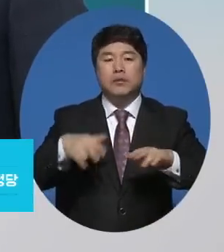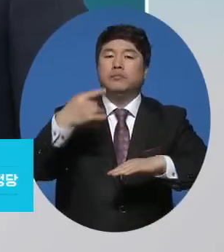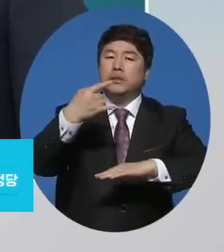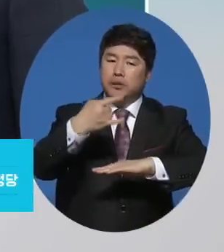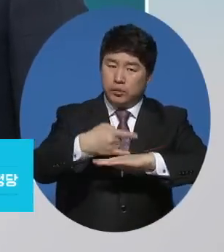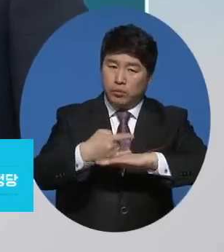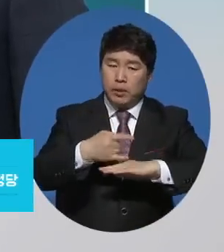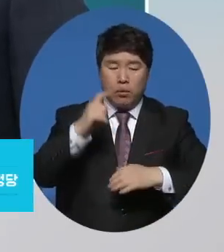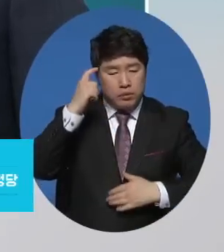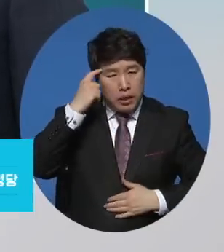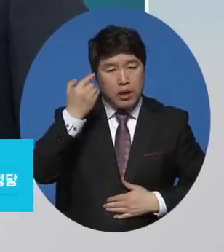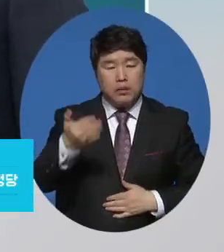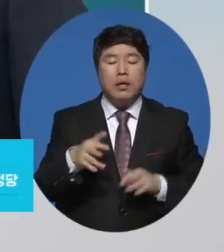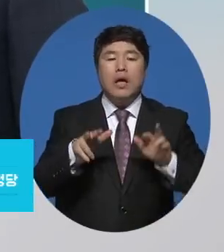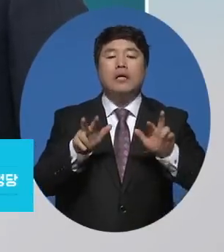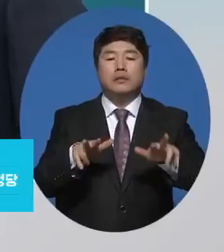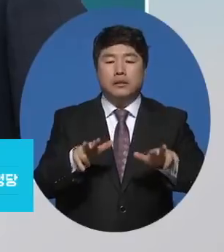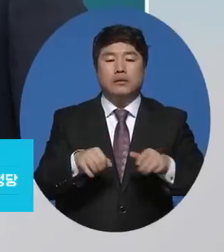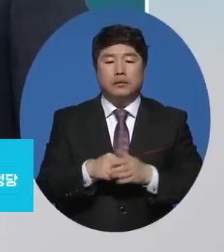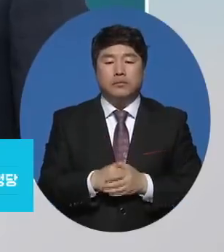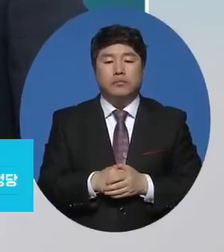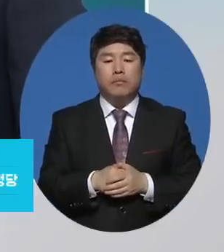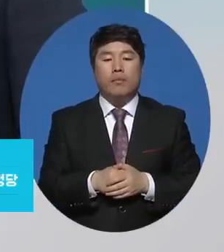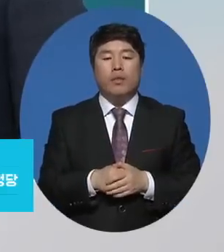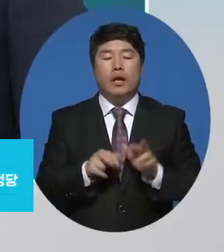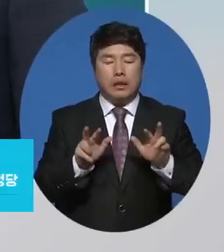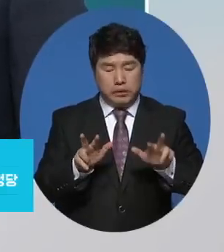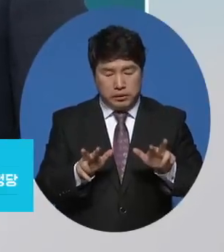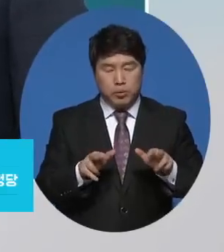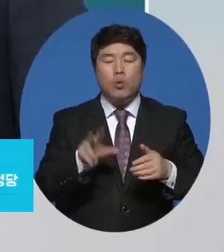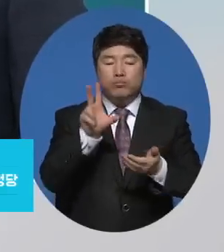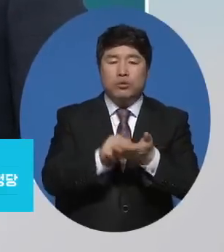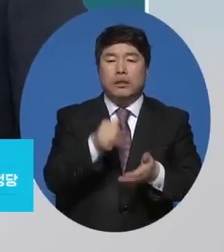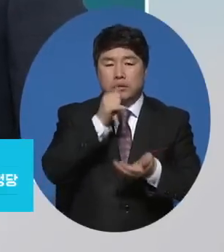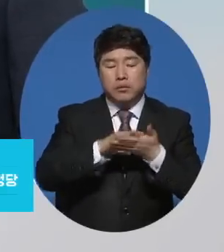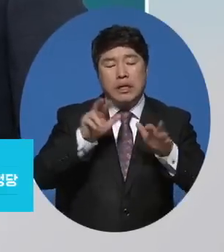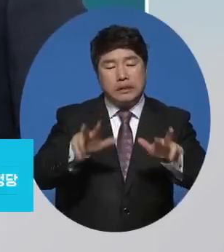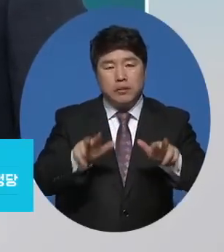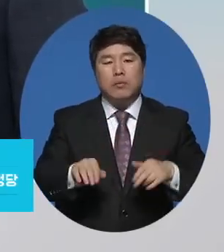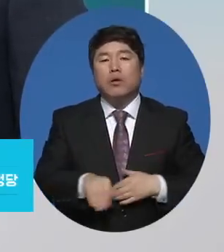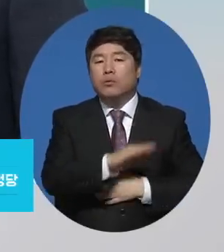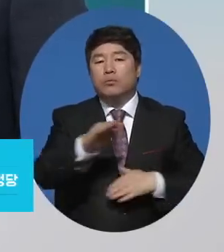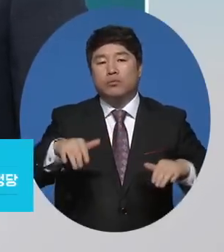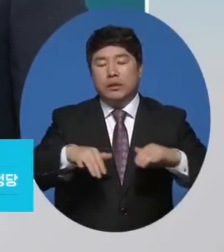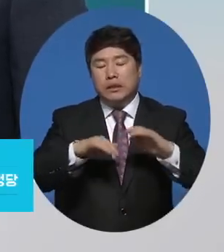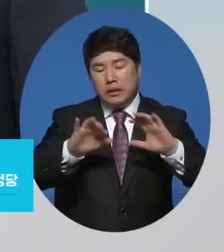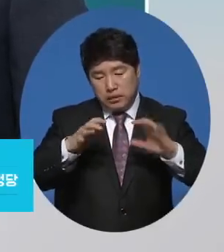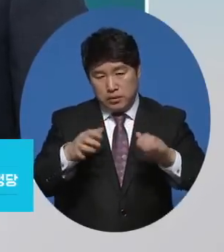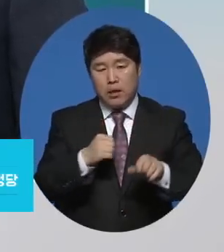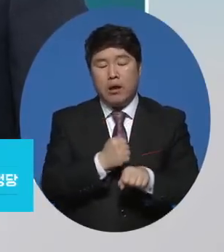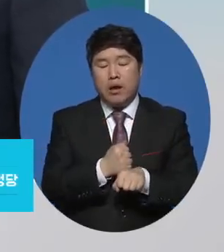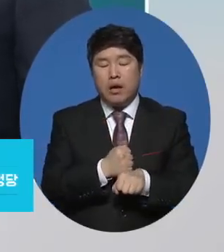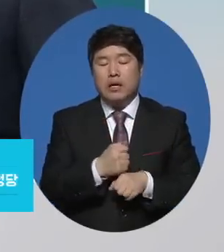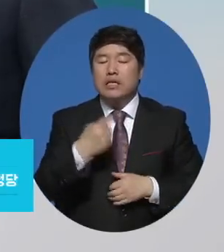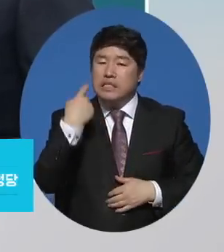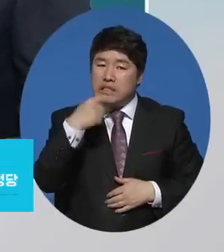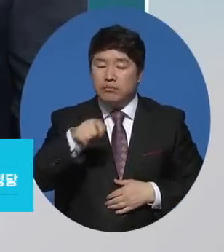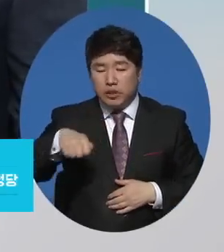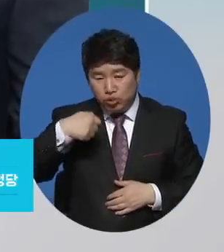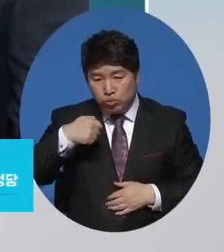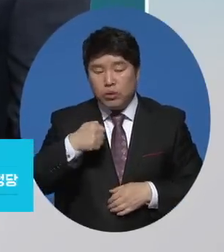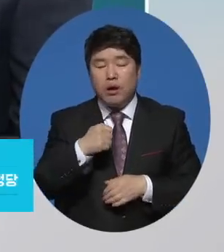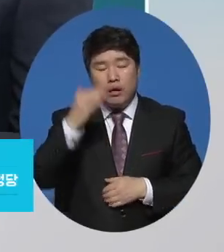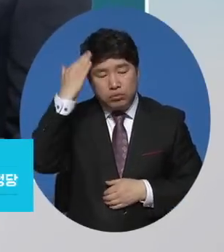생각하시는지 지금이야말로 우리 사회가 가장 금수정 수전은 나온 여러 가지 이유 중에 하나가 군대